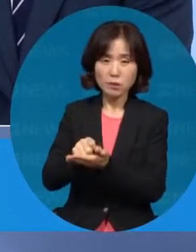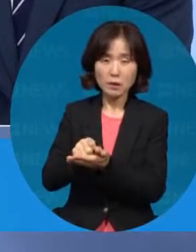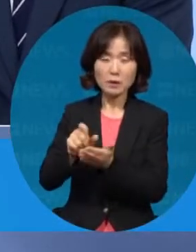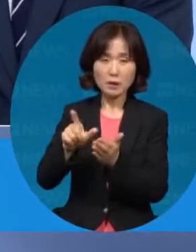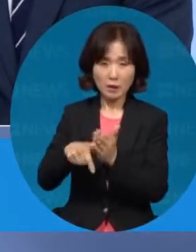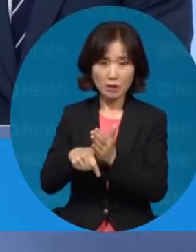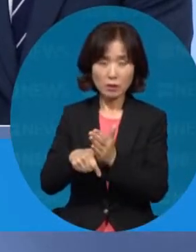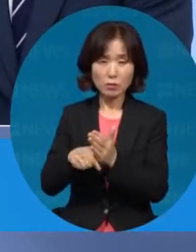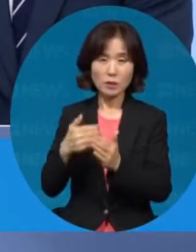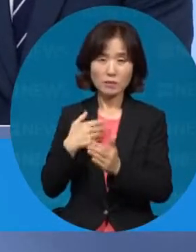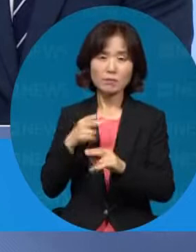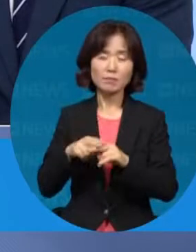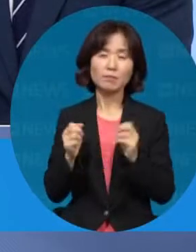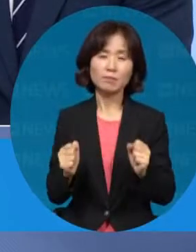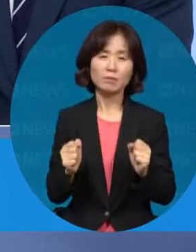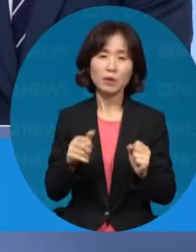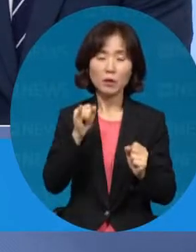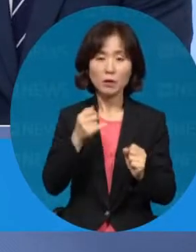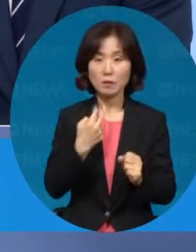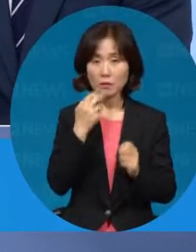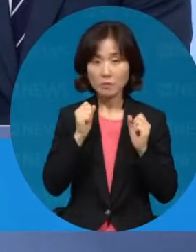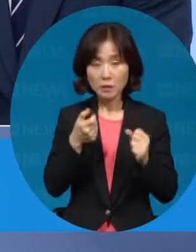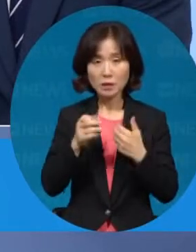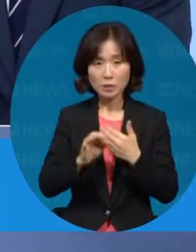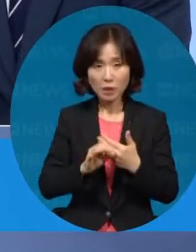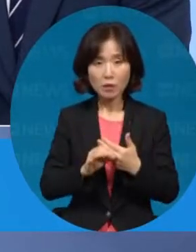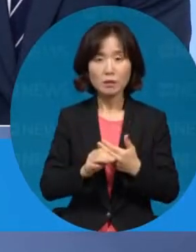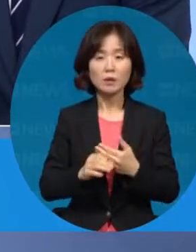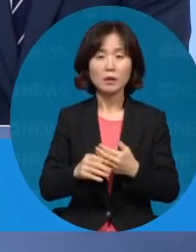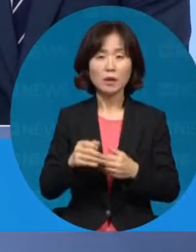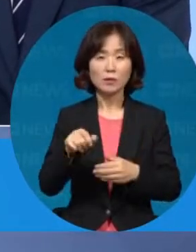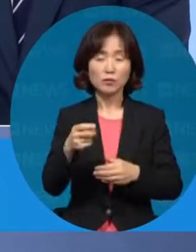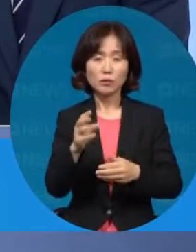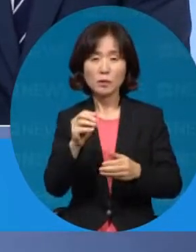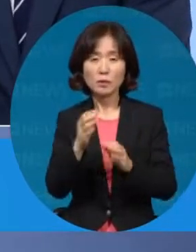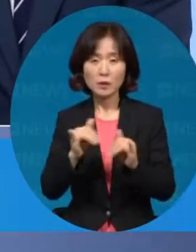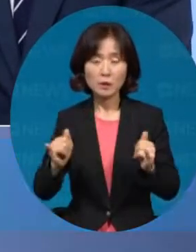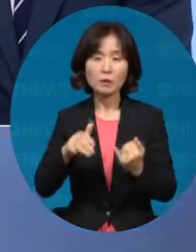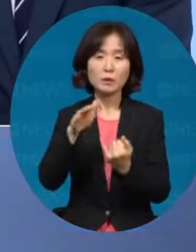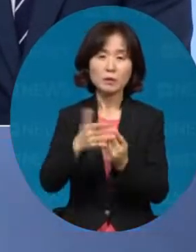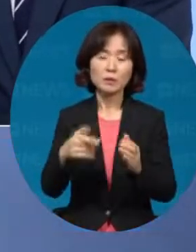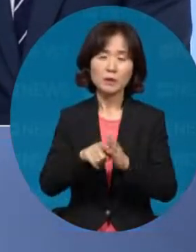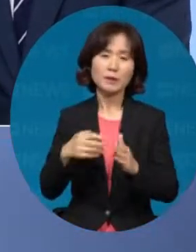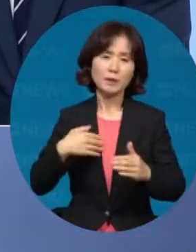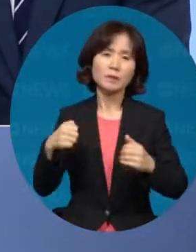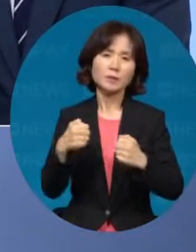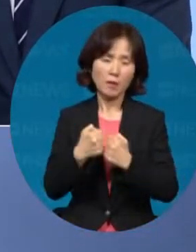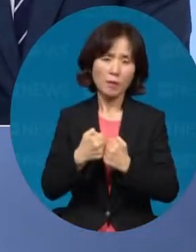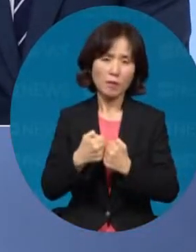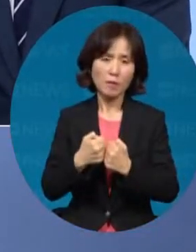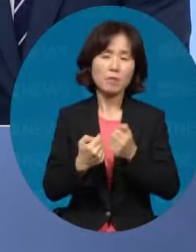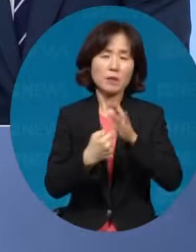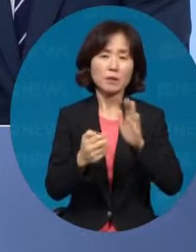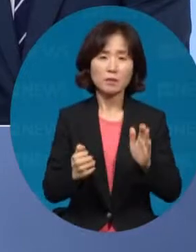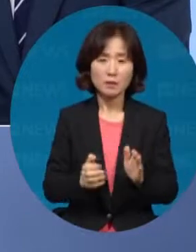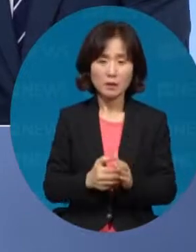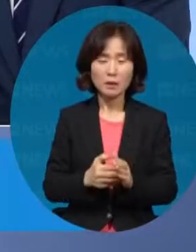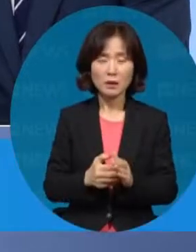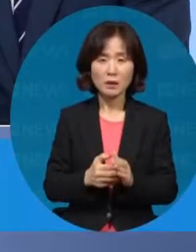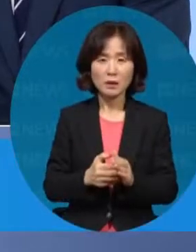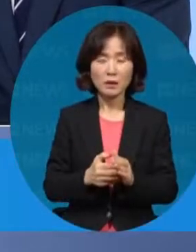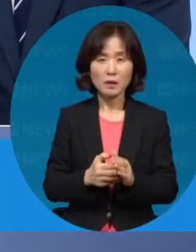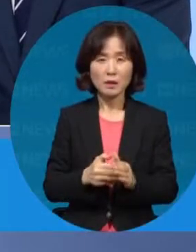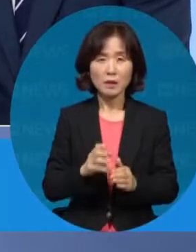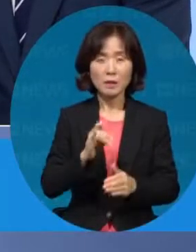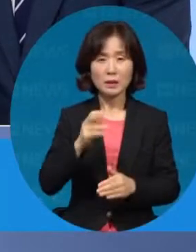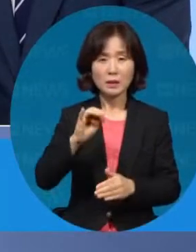지켰고 살아남는다면 수백만 소녀를 위해 싸울 것이라고 강조했습니다 파키스탄은 파키스탄 탈레반 에게 피격을 다